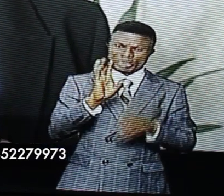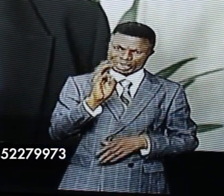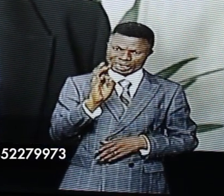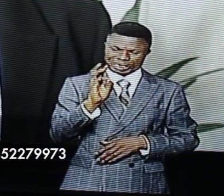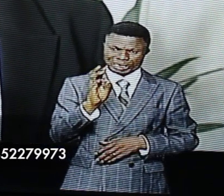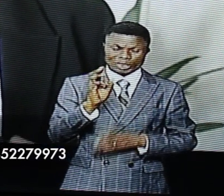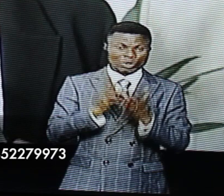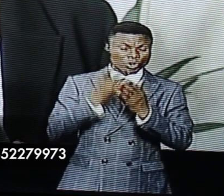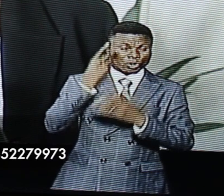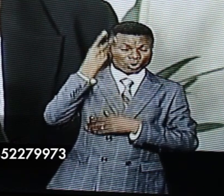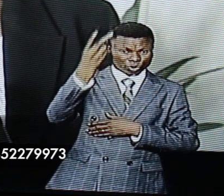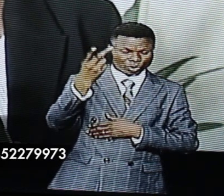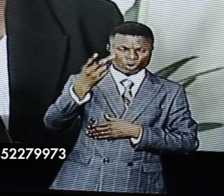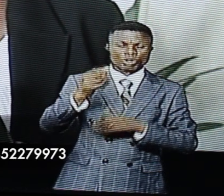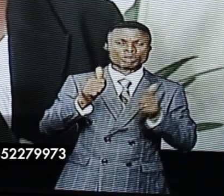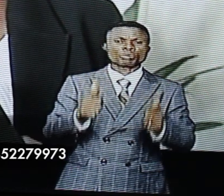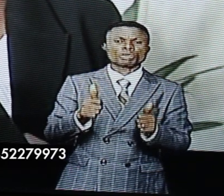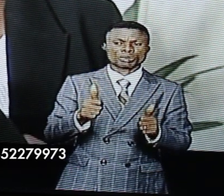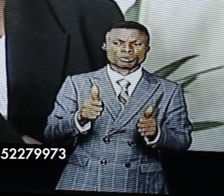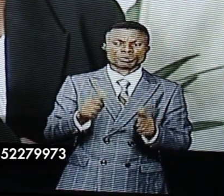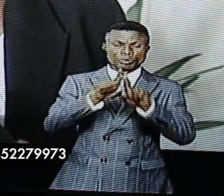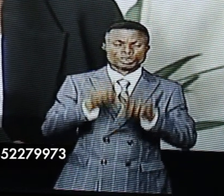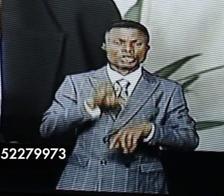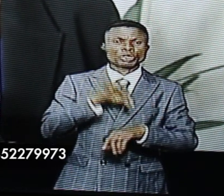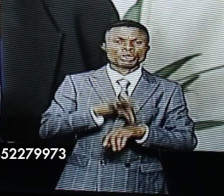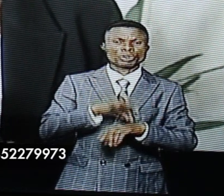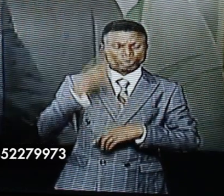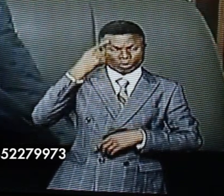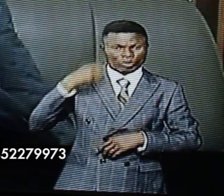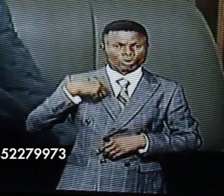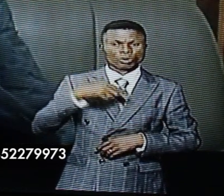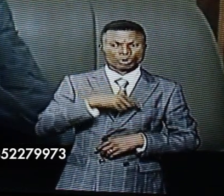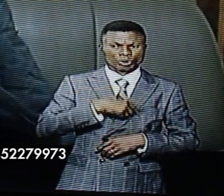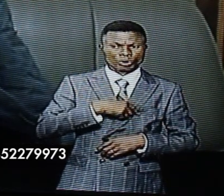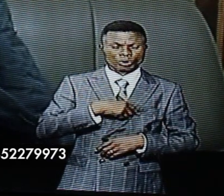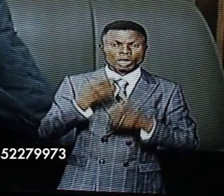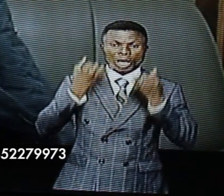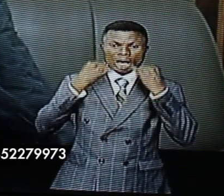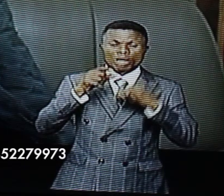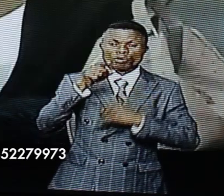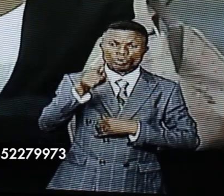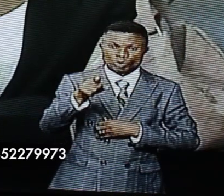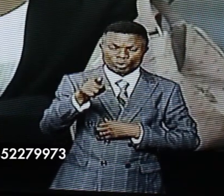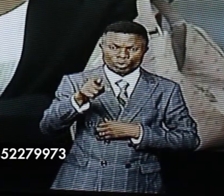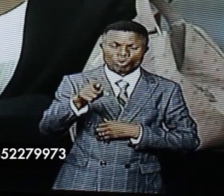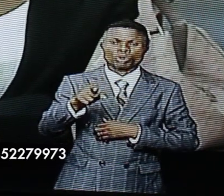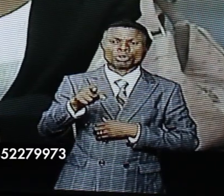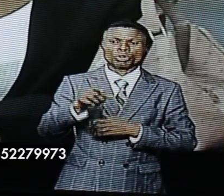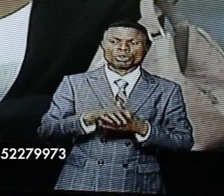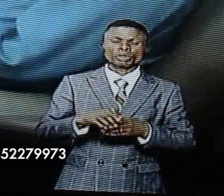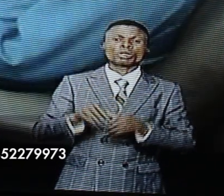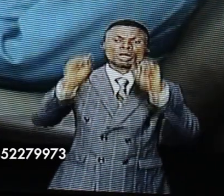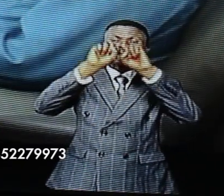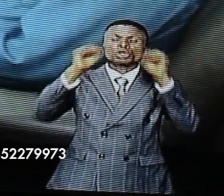les perspectives sont relativement bonnes. Et c'est aussi l'occasion pour nous de vous communiquer que la Sokimo